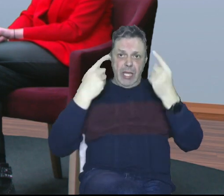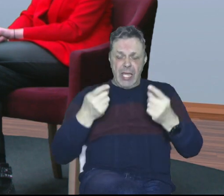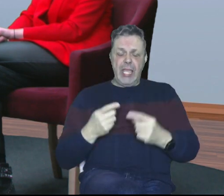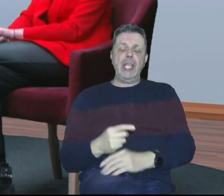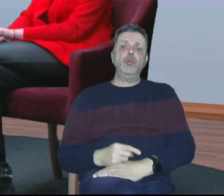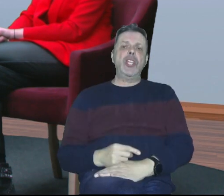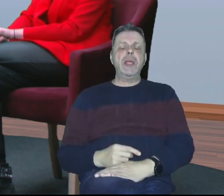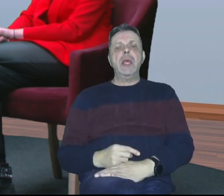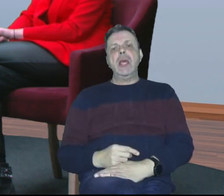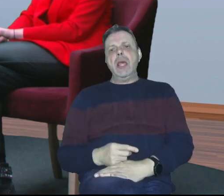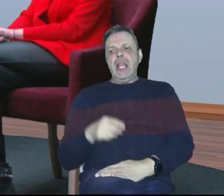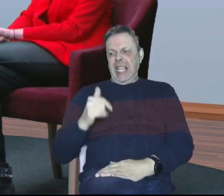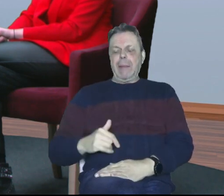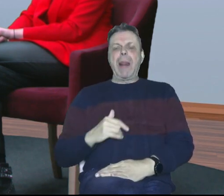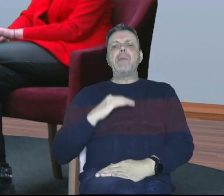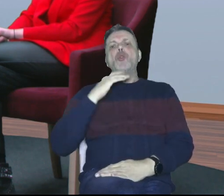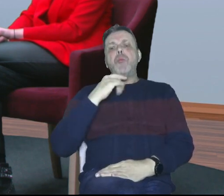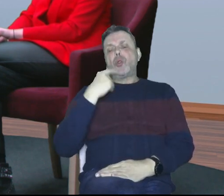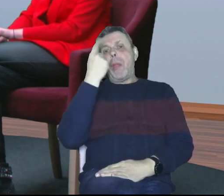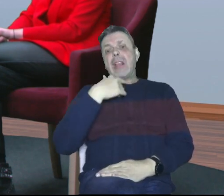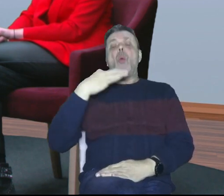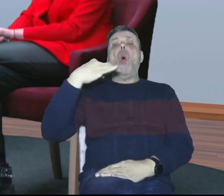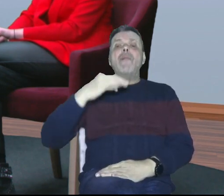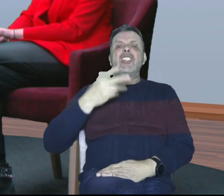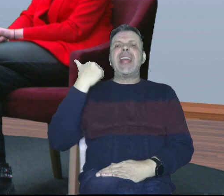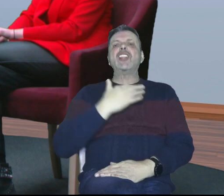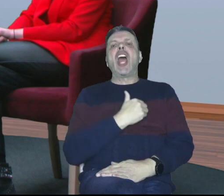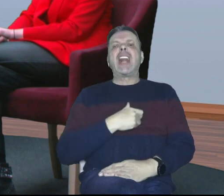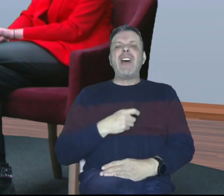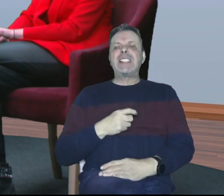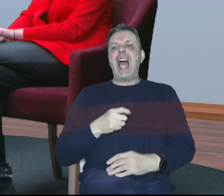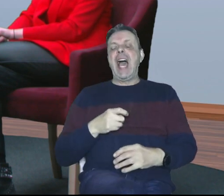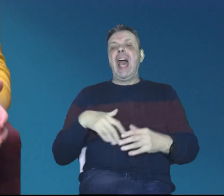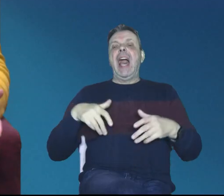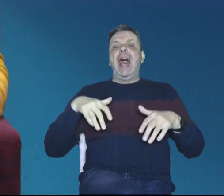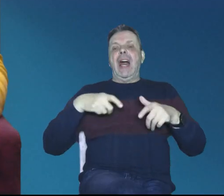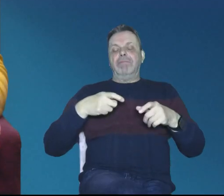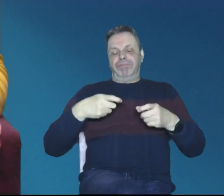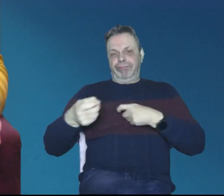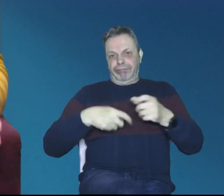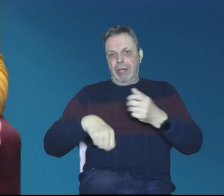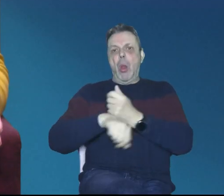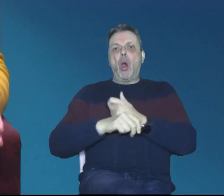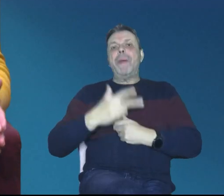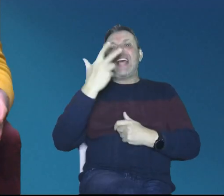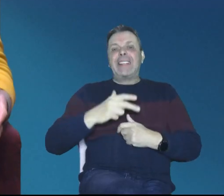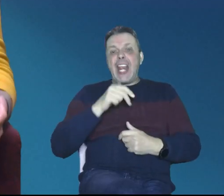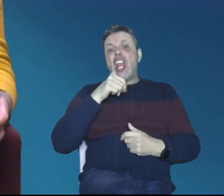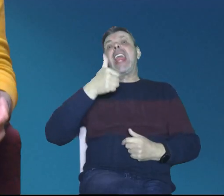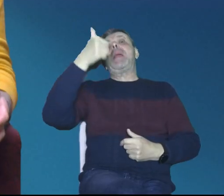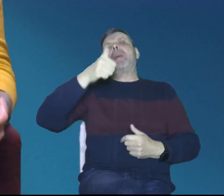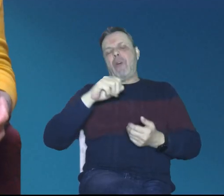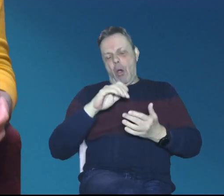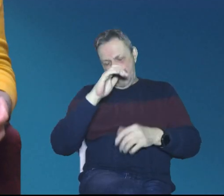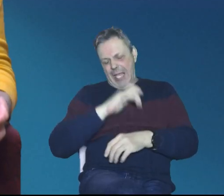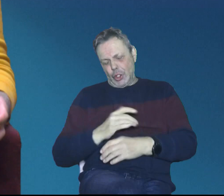da evo idući izlazak planiramo sada subotu i nedjelju. Ovisi o tome da li će Hrvatska igrati za treće mjesto ili će se